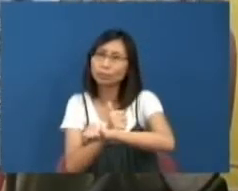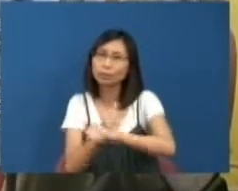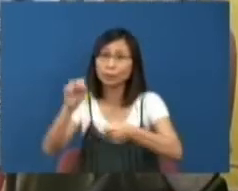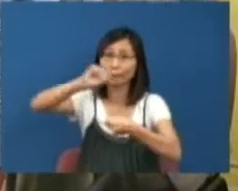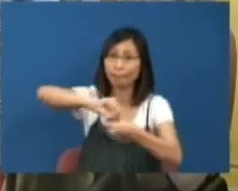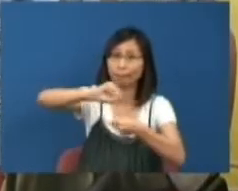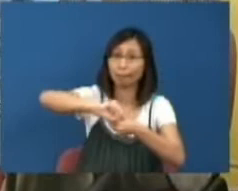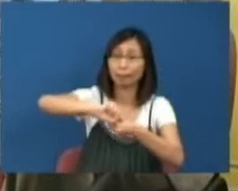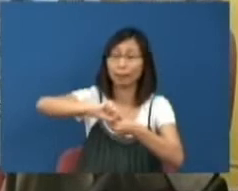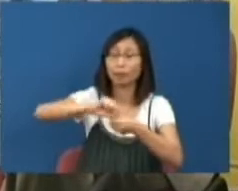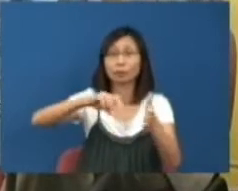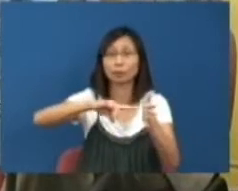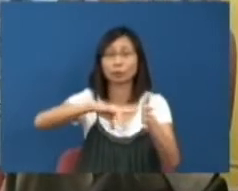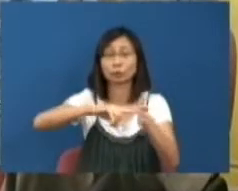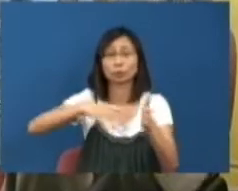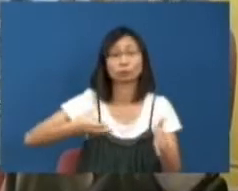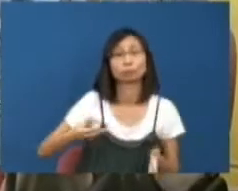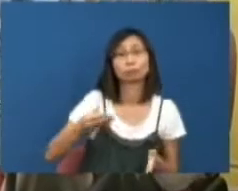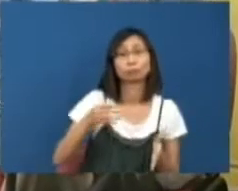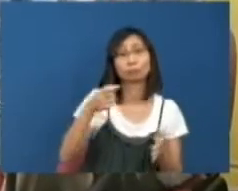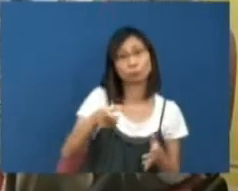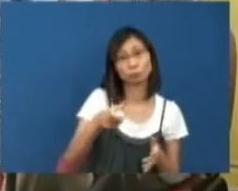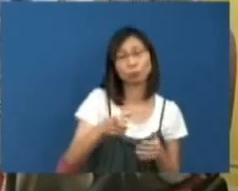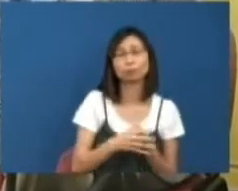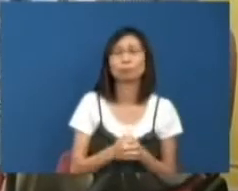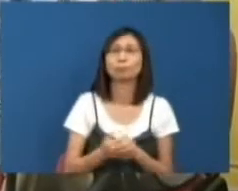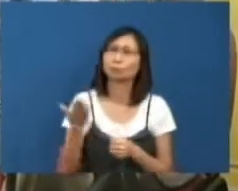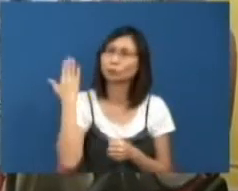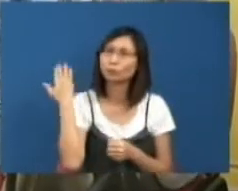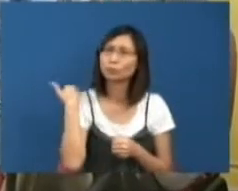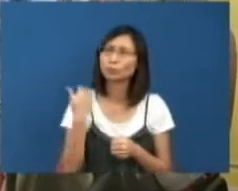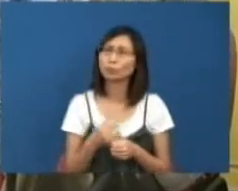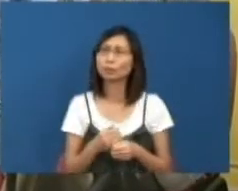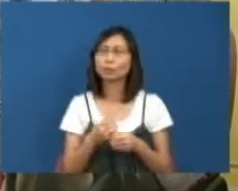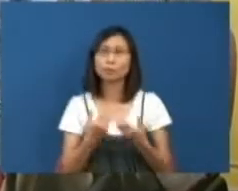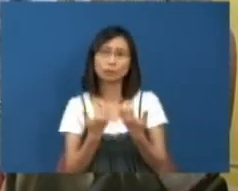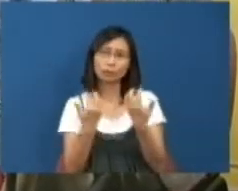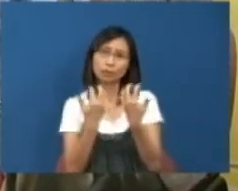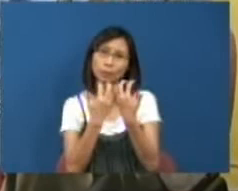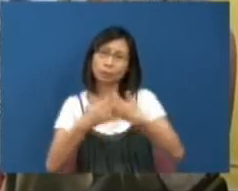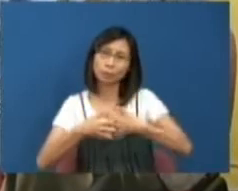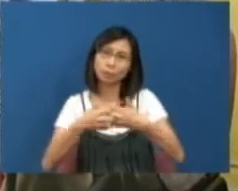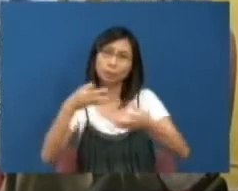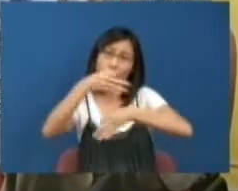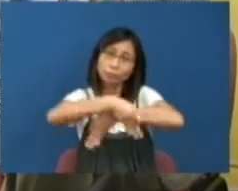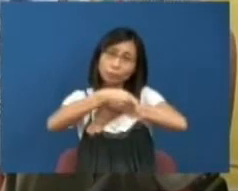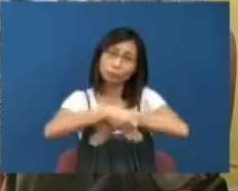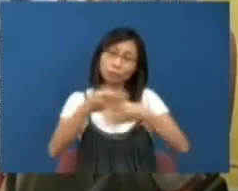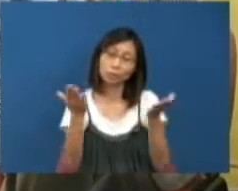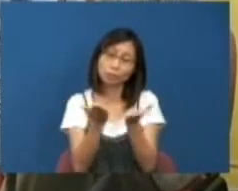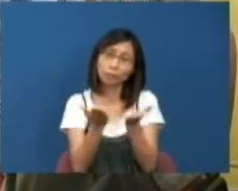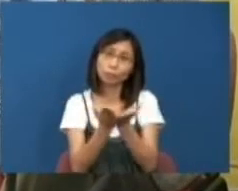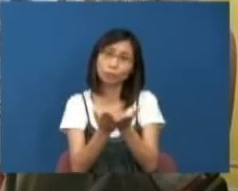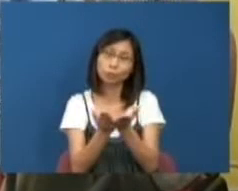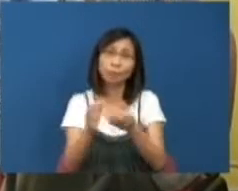呢啲係固定資產， 係咯， 投放資產。咁啊，早前我哋調整同中電簽嗰個能源合約咧，就話加